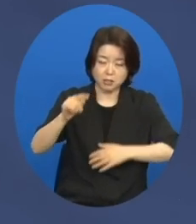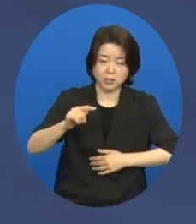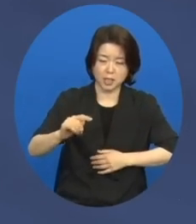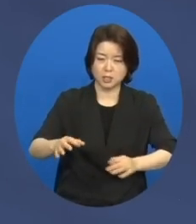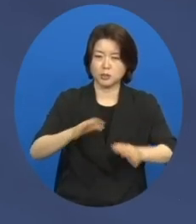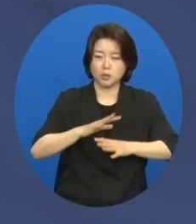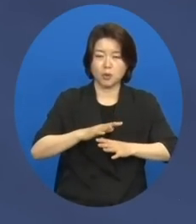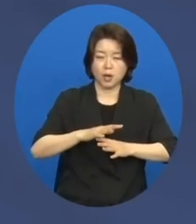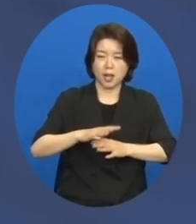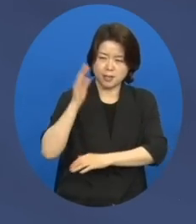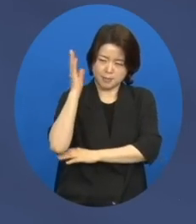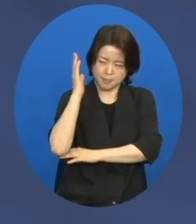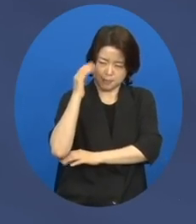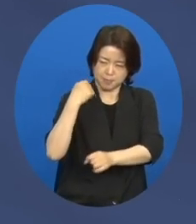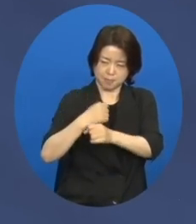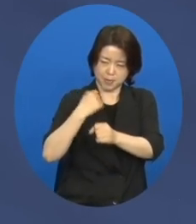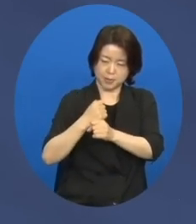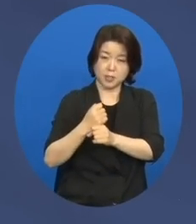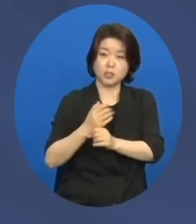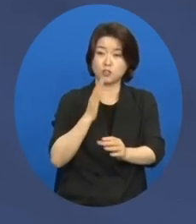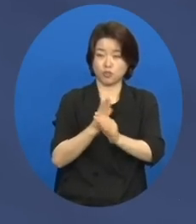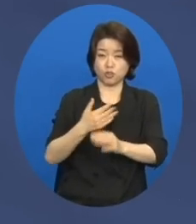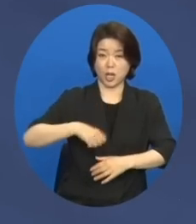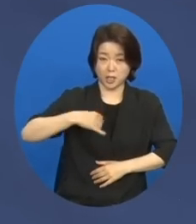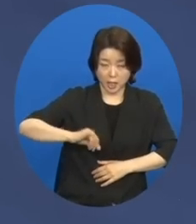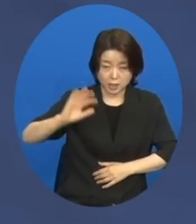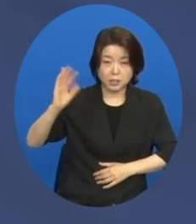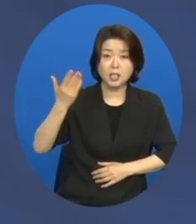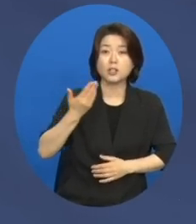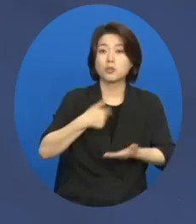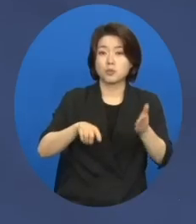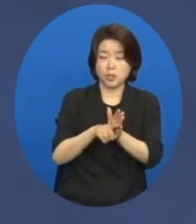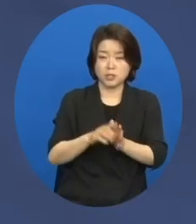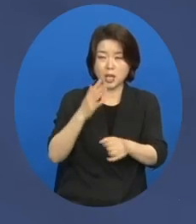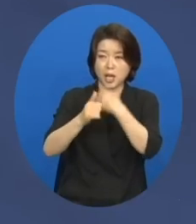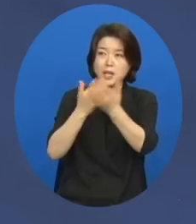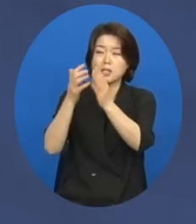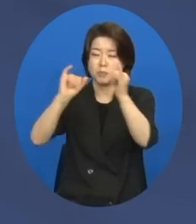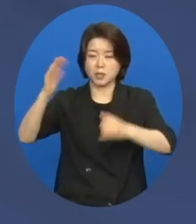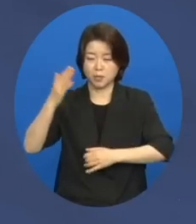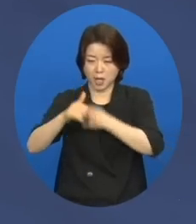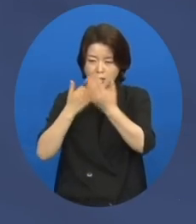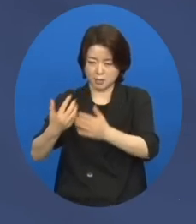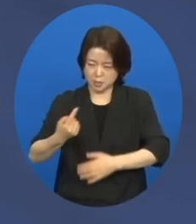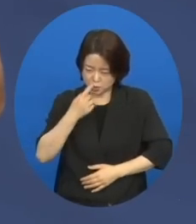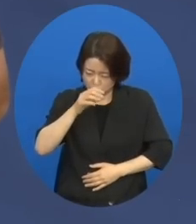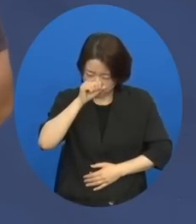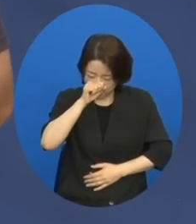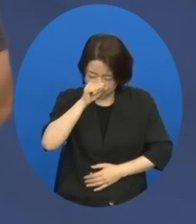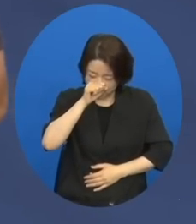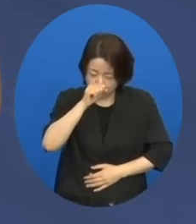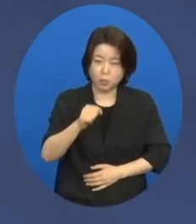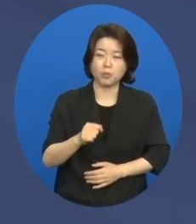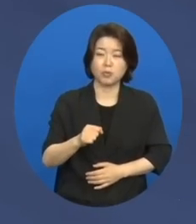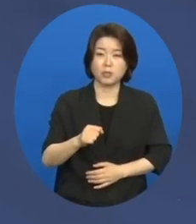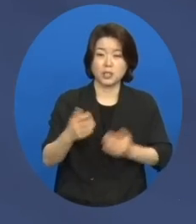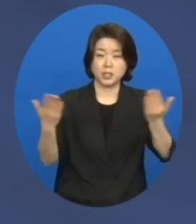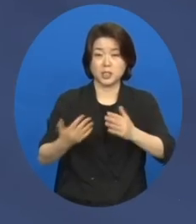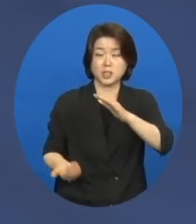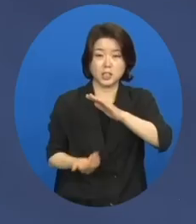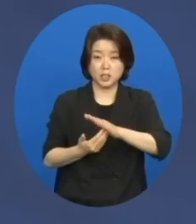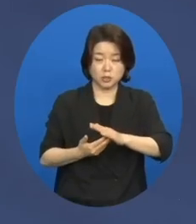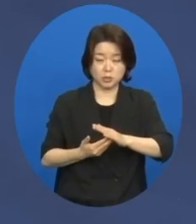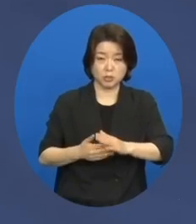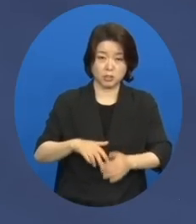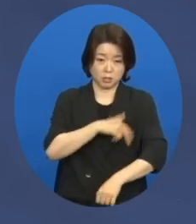놀라운 히스토리 메이커가 되게 하려면 하나님의 사람이 되고 하나님의 선한 일을 행할 능력을 갖출 사람이 되게 하려면 다른